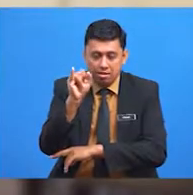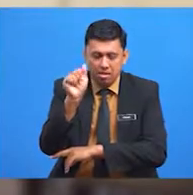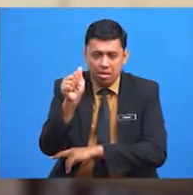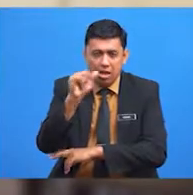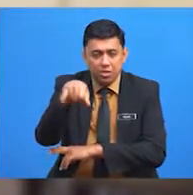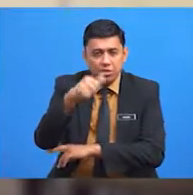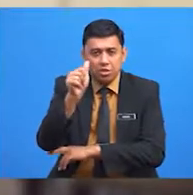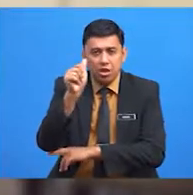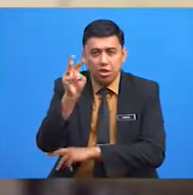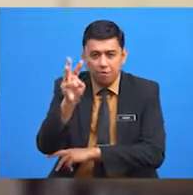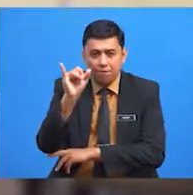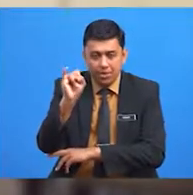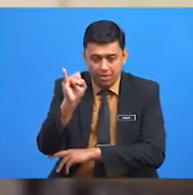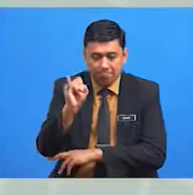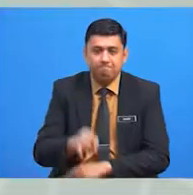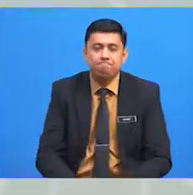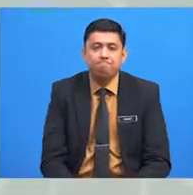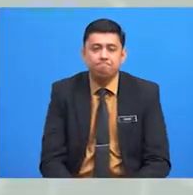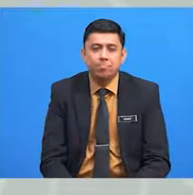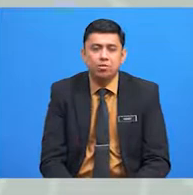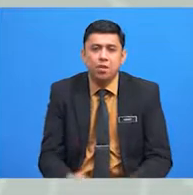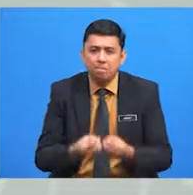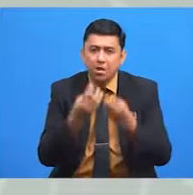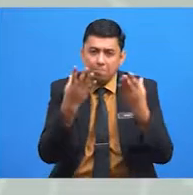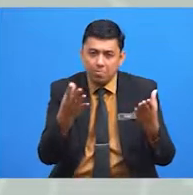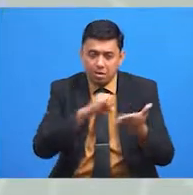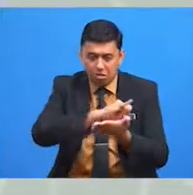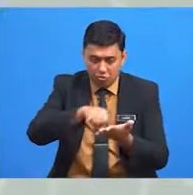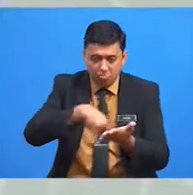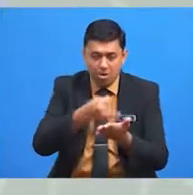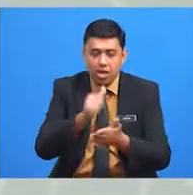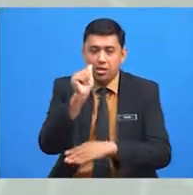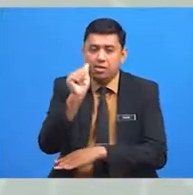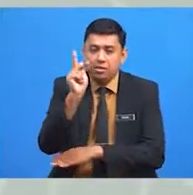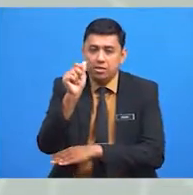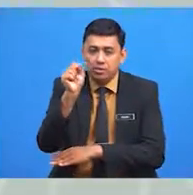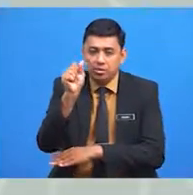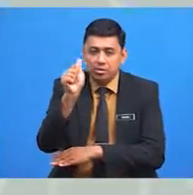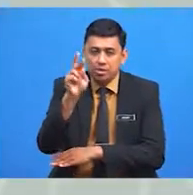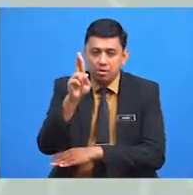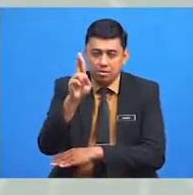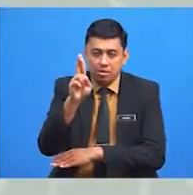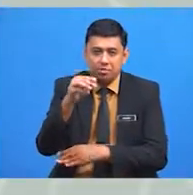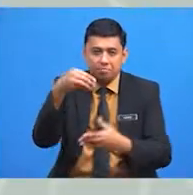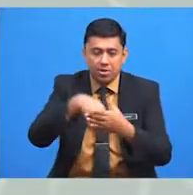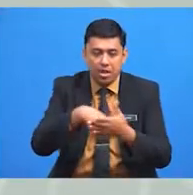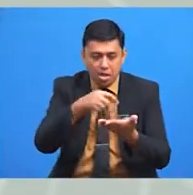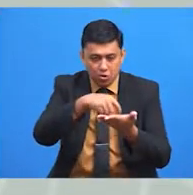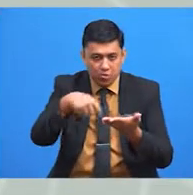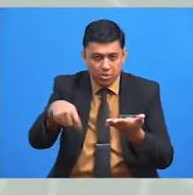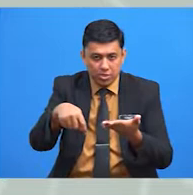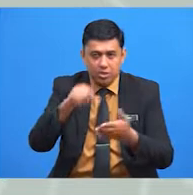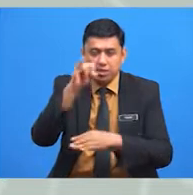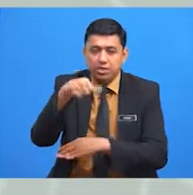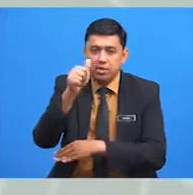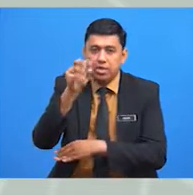cikgu lontarkan satu soalan. Berapakah jumlah aksara dalam tulisan Jawi? Ada sesiapa yang dapat